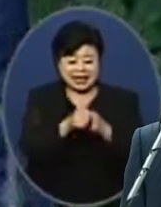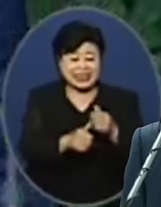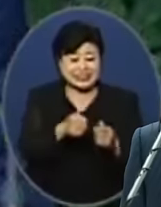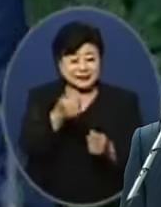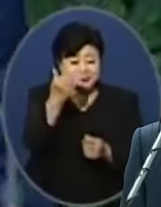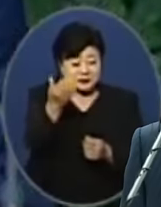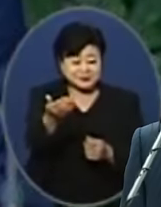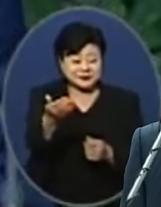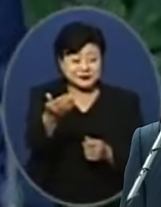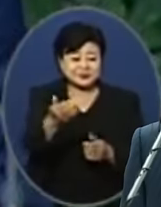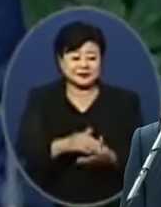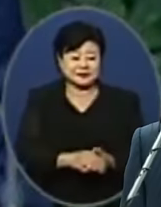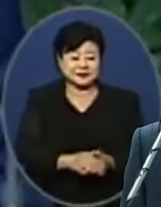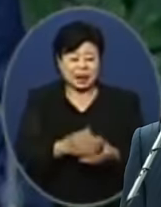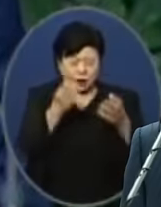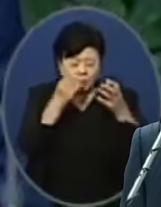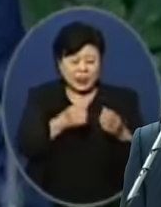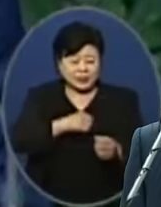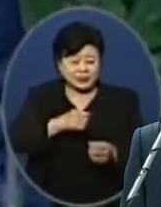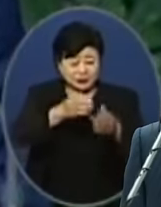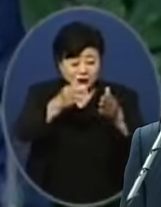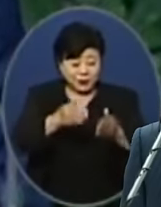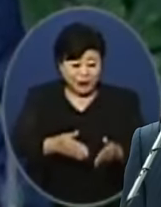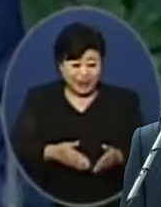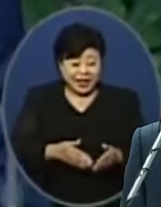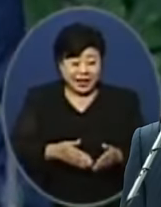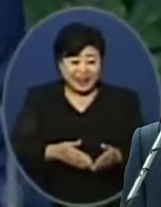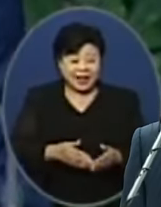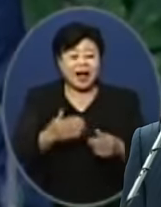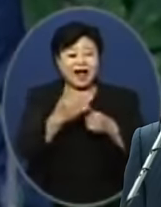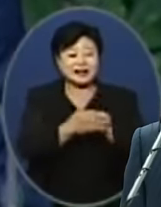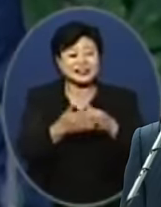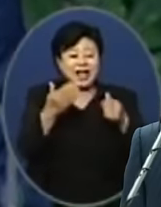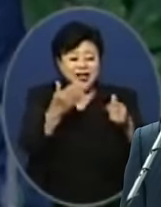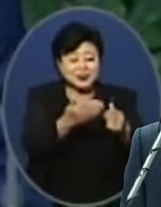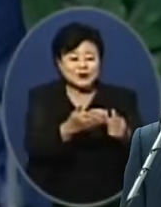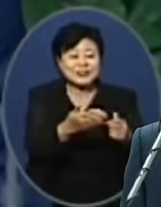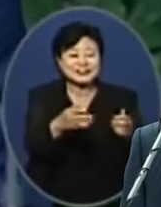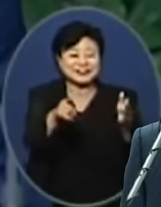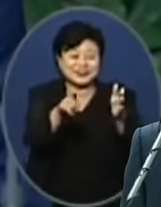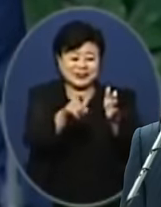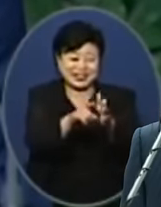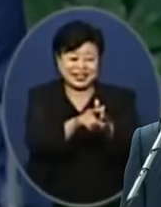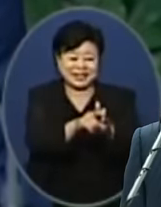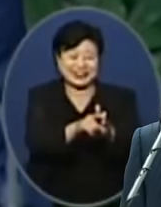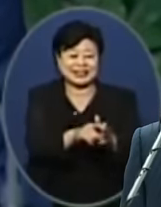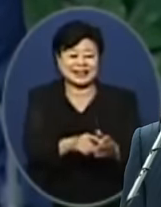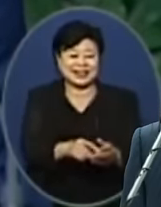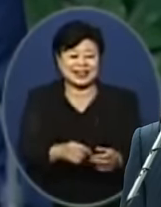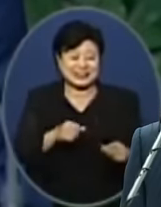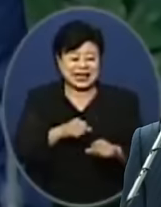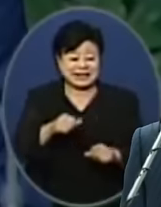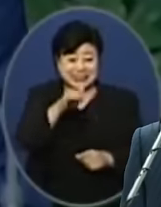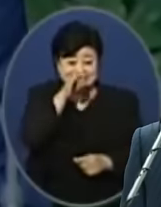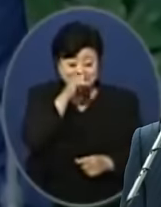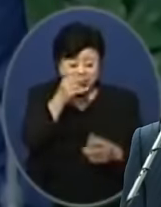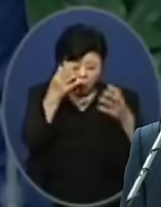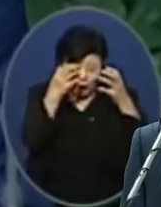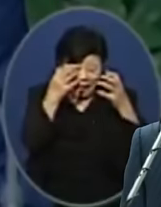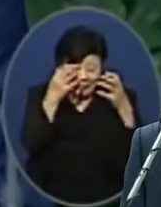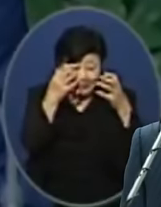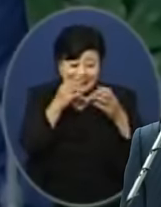하나님이 우리의 고난을 통해서 은혜를 주시기 위해서 섭리할 때가 많습니다.